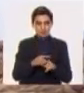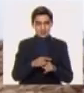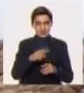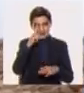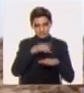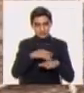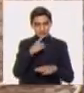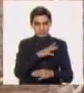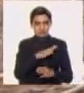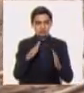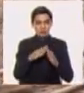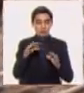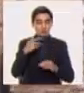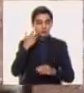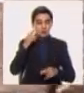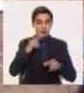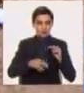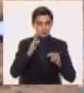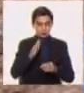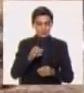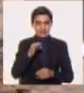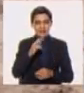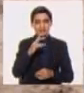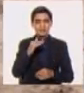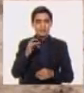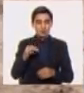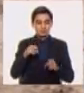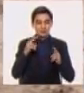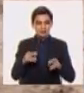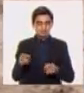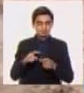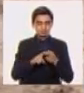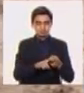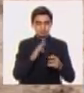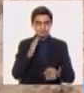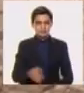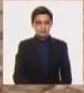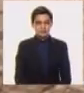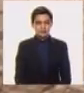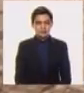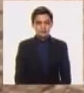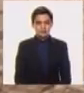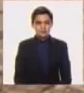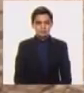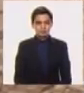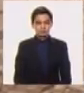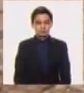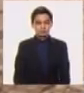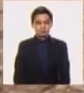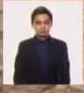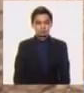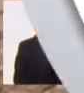Әкімдіктегілердің айтуынша баспаналар бой көтерген соң инфрақұрылым тартылады. Мақсат Жақсыбайұлы, Ақтөре Ақбердиев, Информбюро, Түркістан